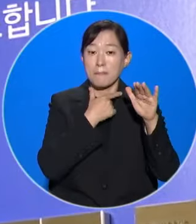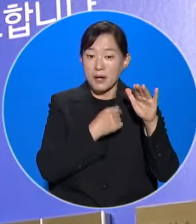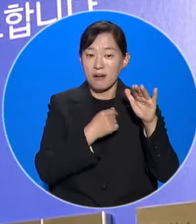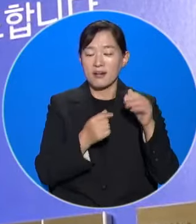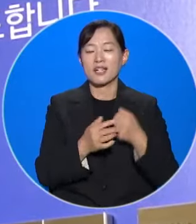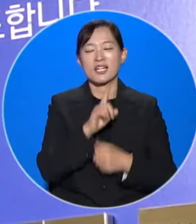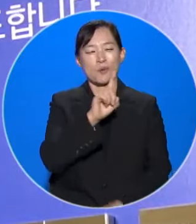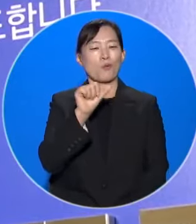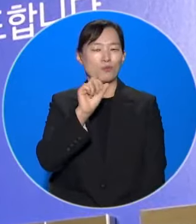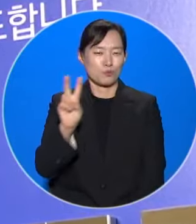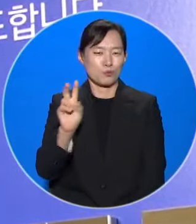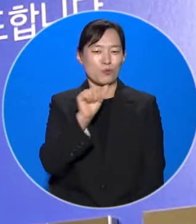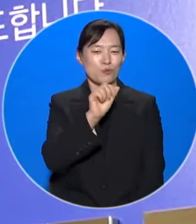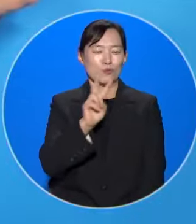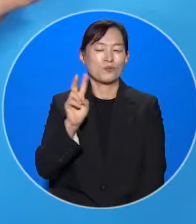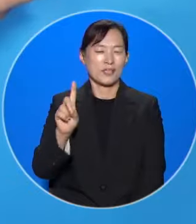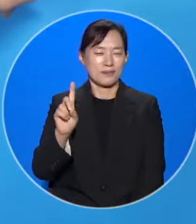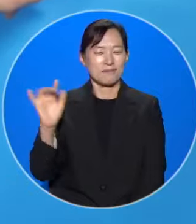성도님들은